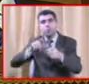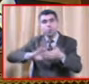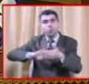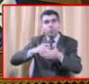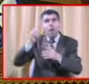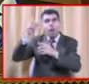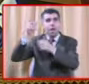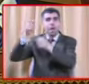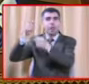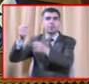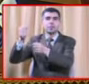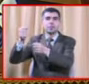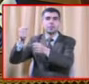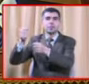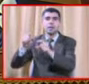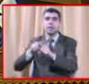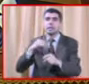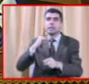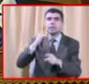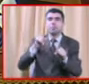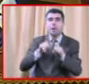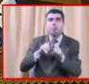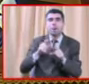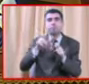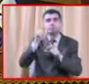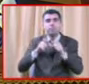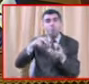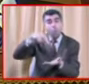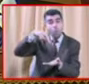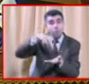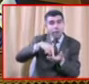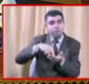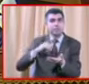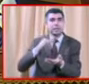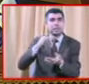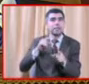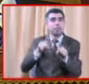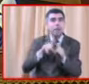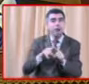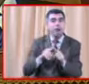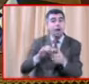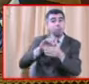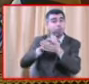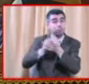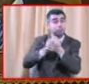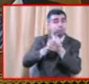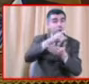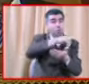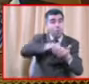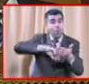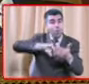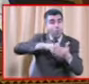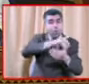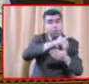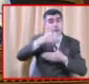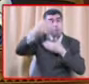أن نؤكد على أن اللحظة لن تكون لحظة مزايدات، بل هي لحظة تعبئة وطنية شاملة، وما يكون من التقييم